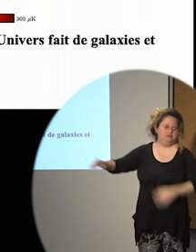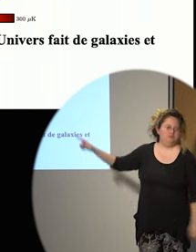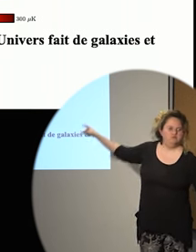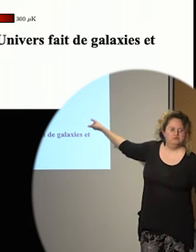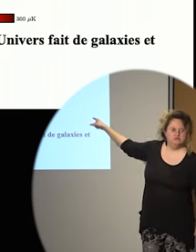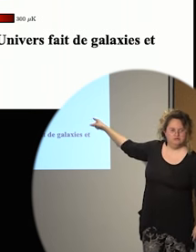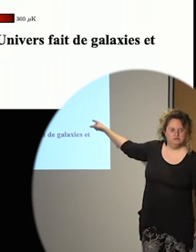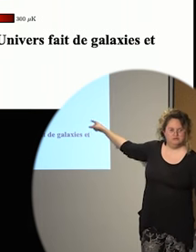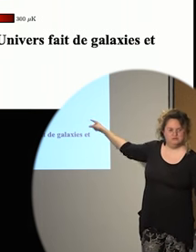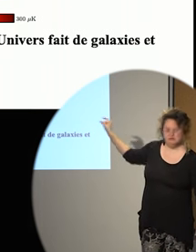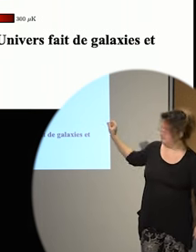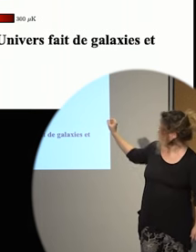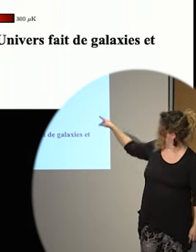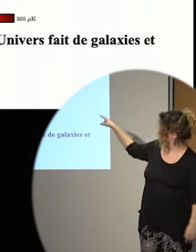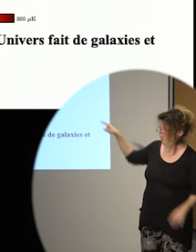ces structures-là.